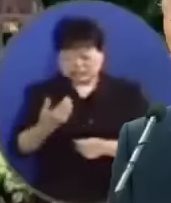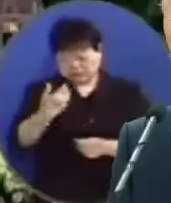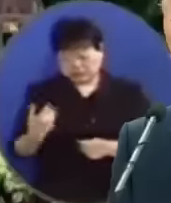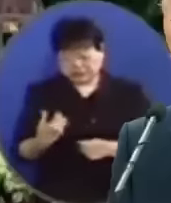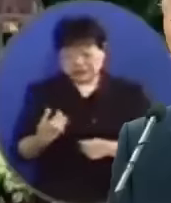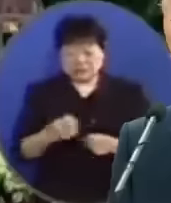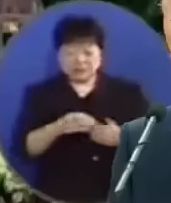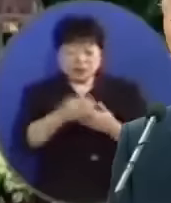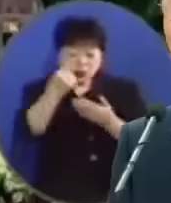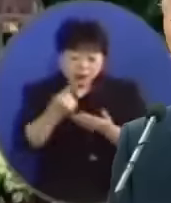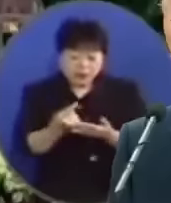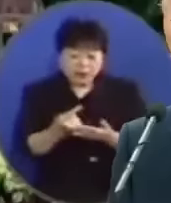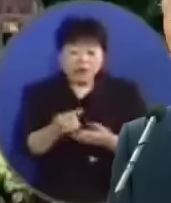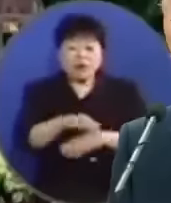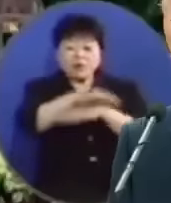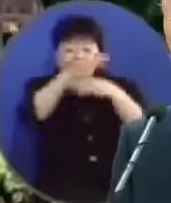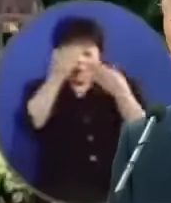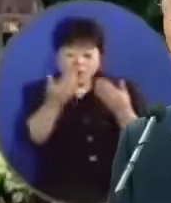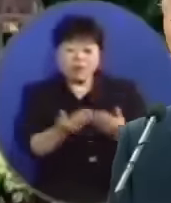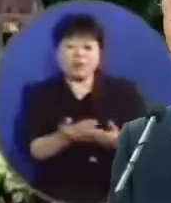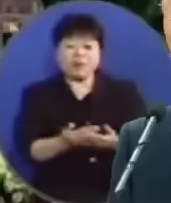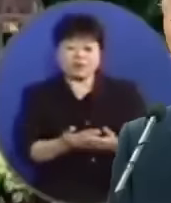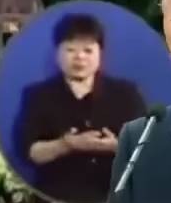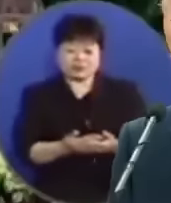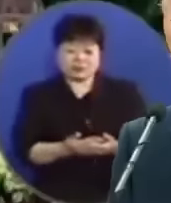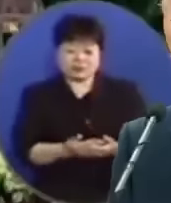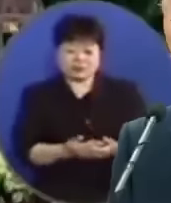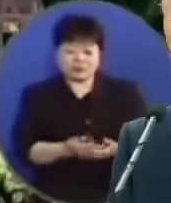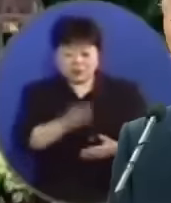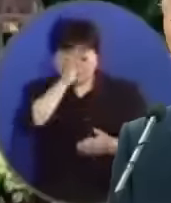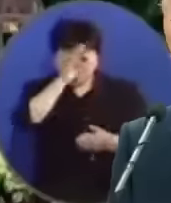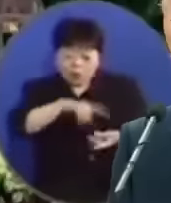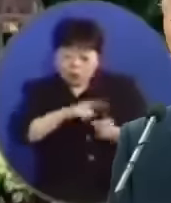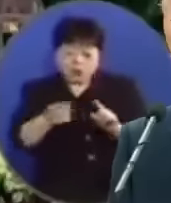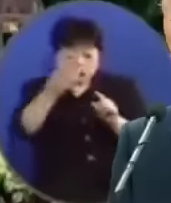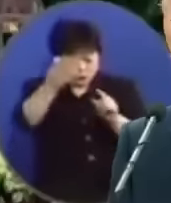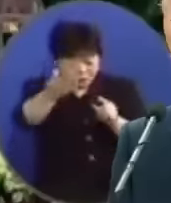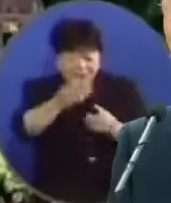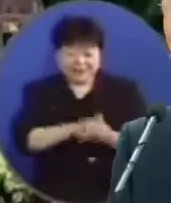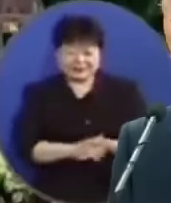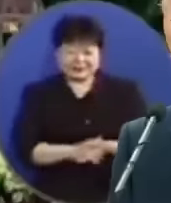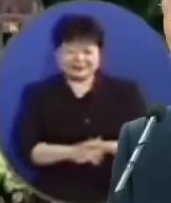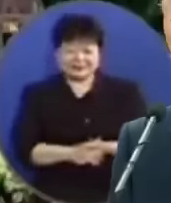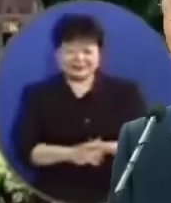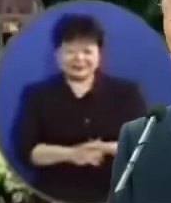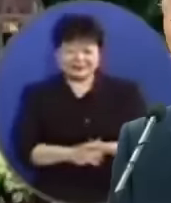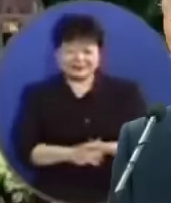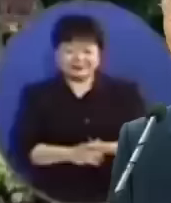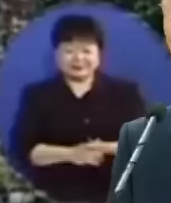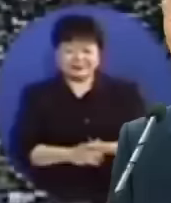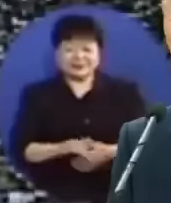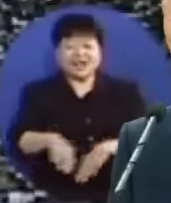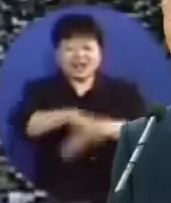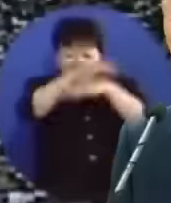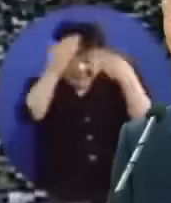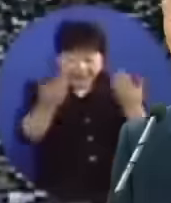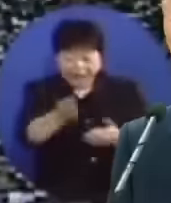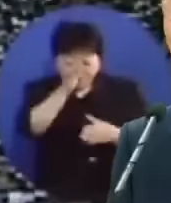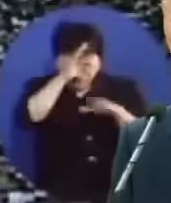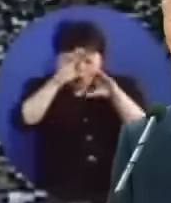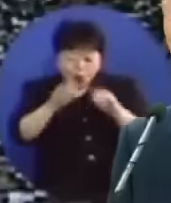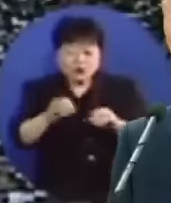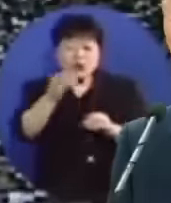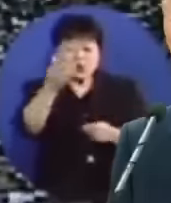중풍병자를 데려오니 그들을 다 고치시더라. 한번 따라 말씀했어요. 다 고치시더라.